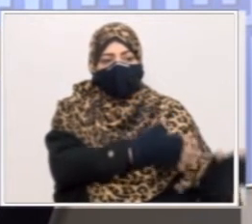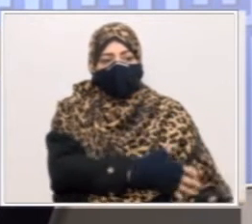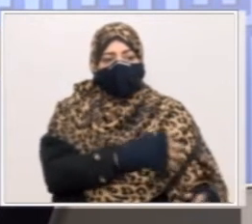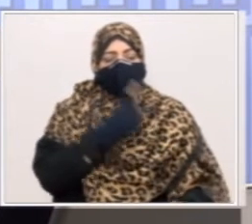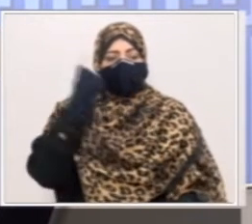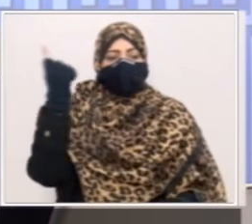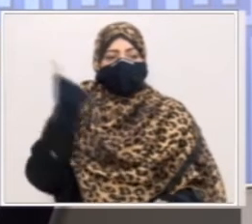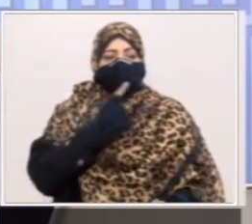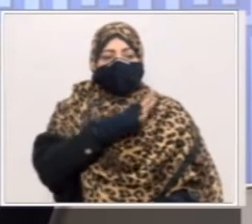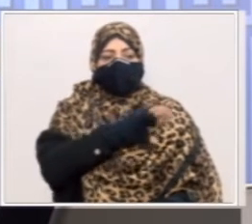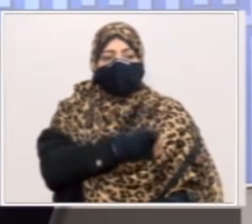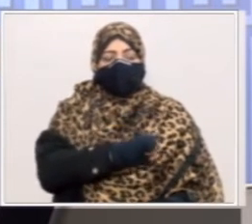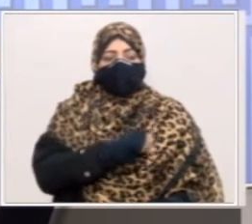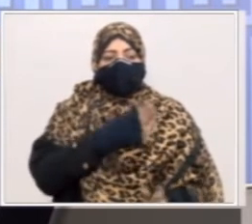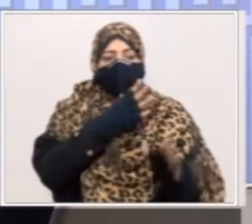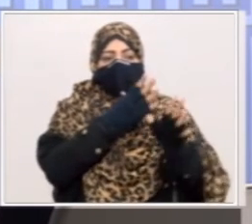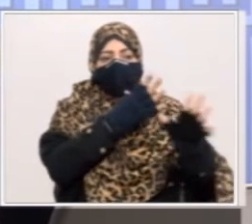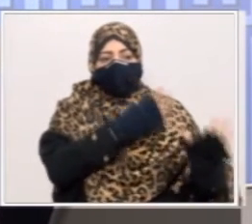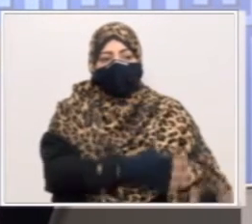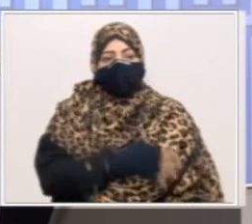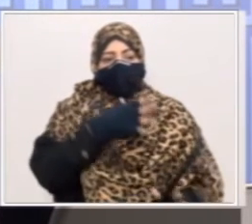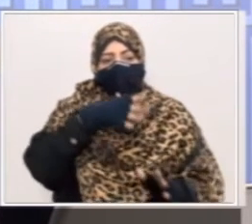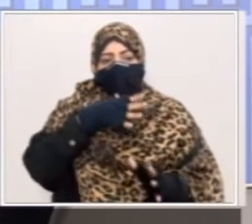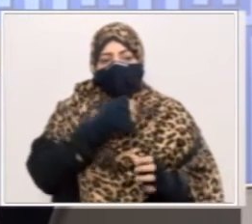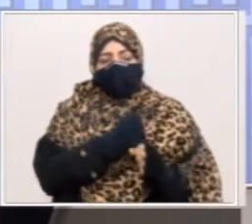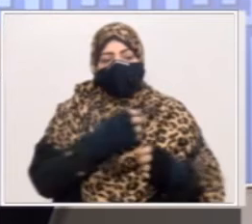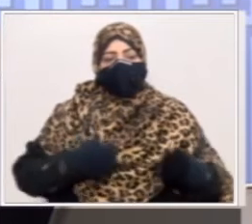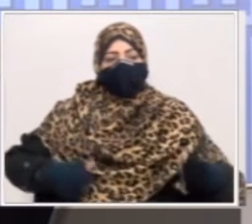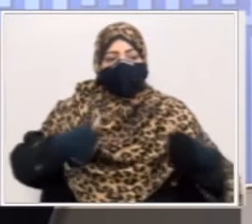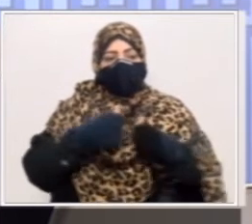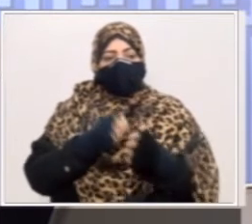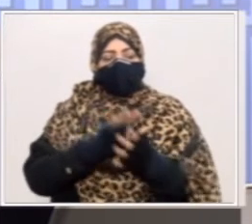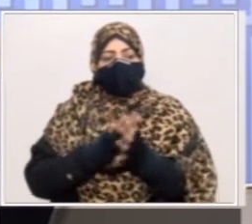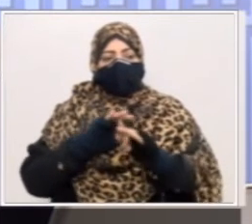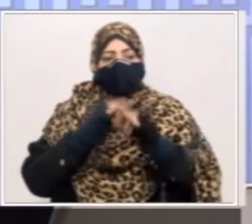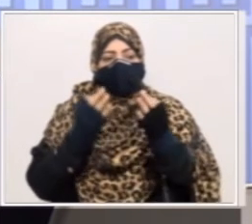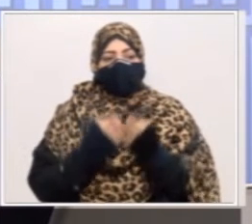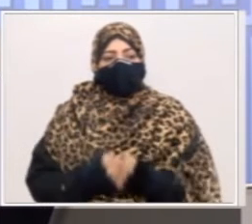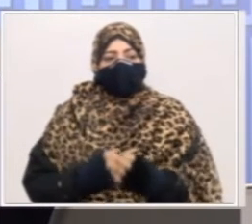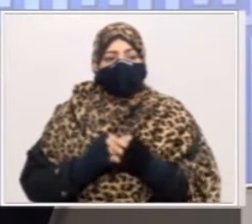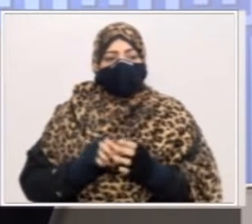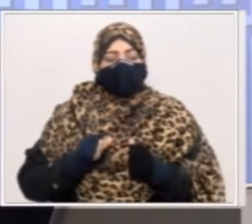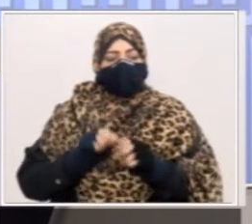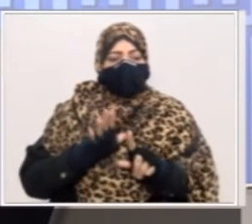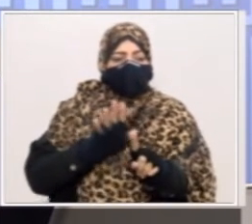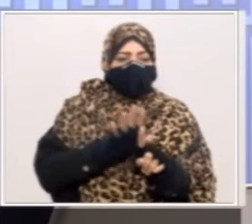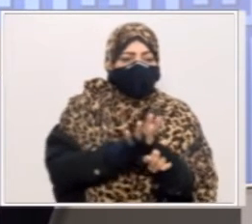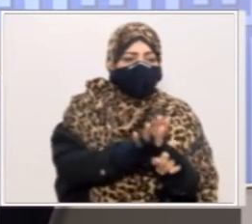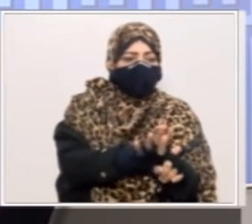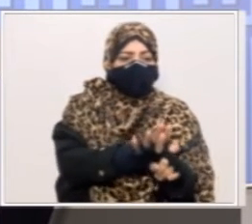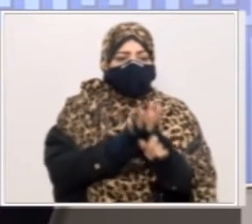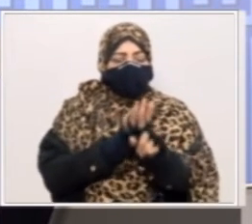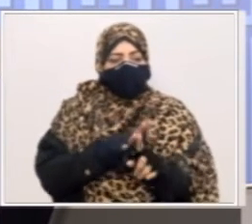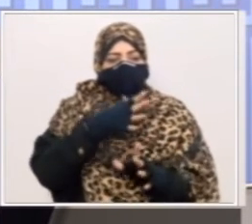آله وصحبه أجمعين، وعلى من سار على نهجه واهتدى بهديه واتبع سنته واقتفى أثره إلى يوم